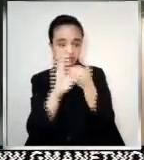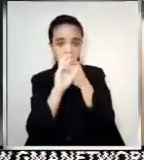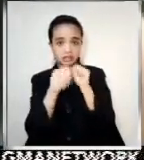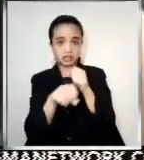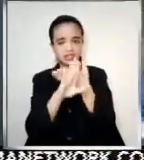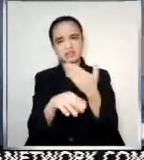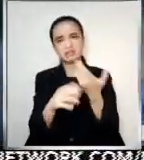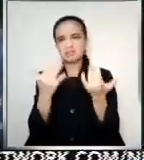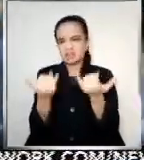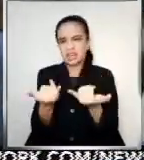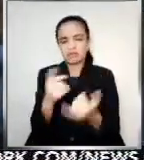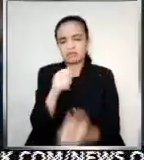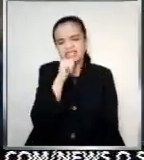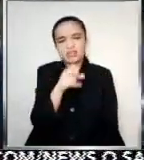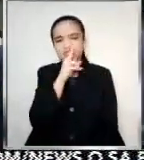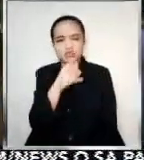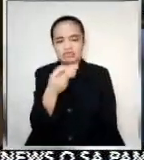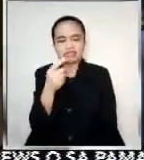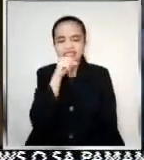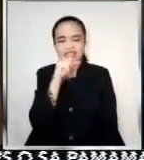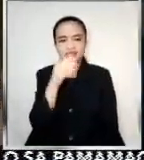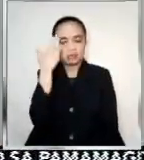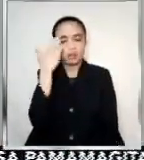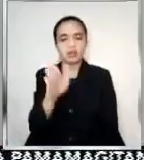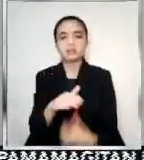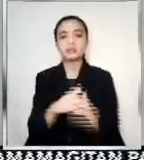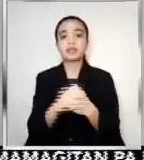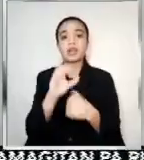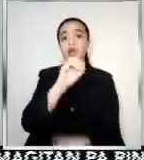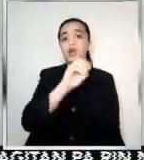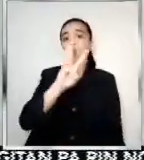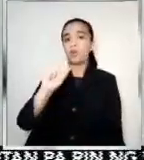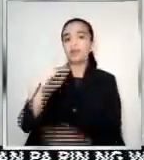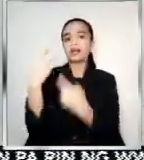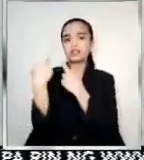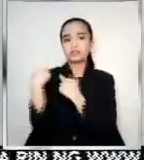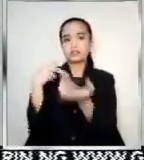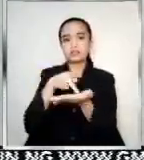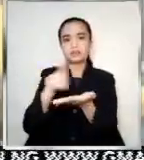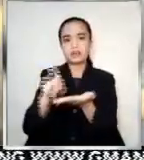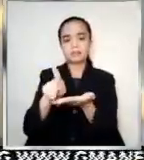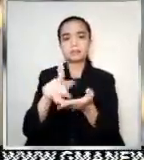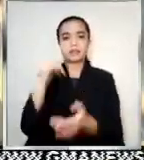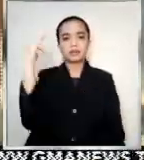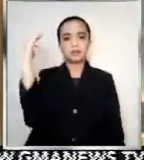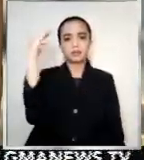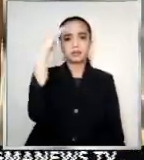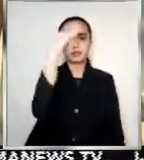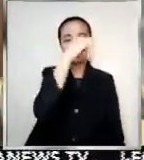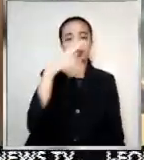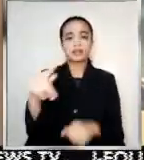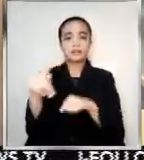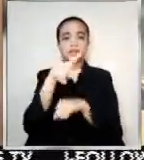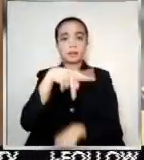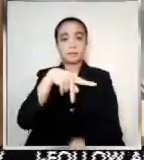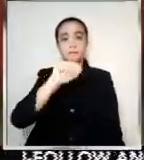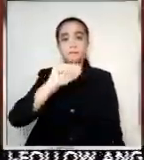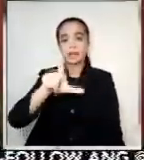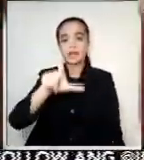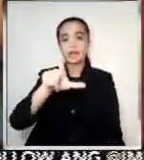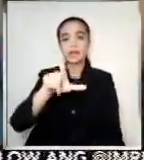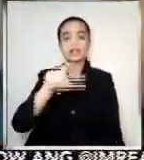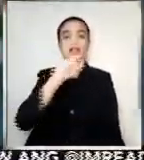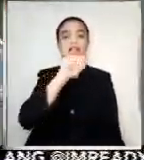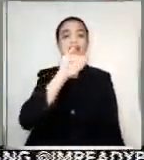hindi pa po. Ang OWA ang nagbayad sa 21 mercy flight ng Philippine Airlines at Air Asia na mag-uuwi